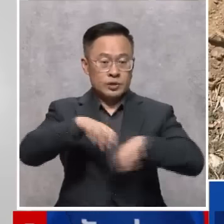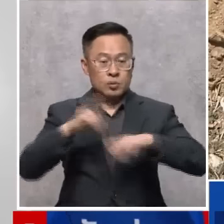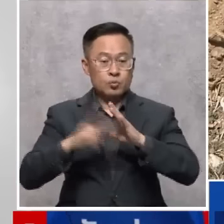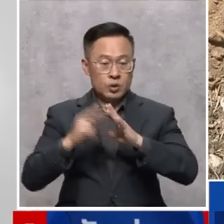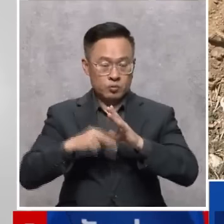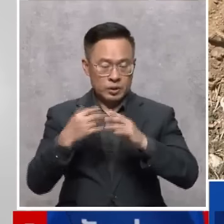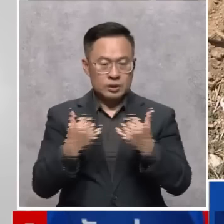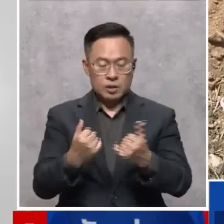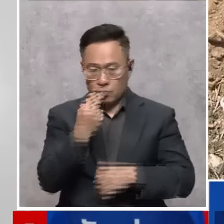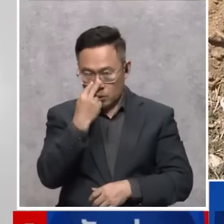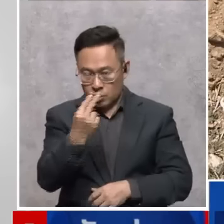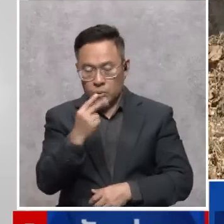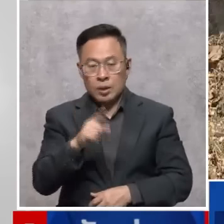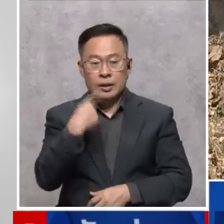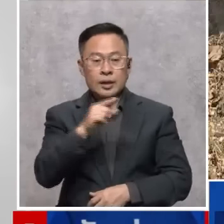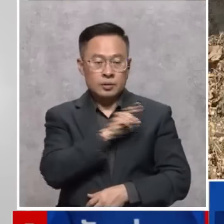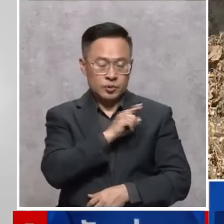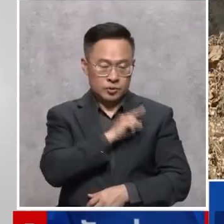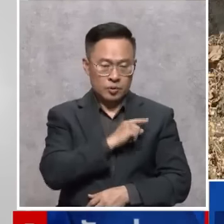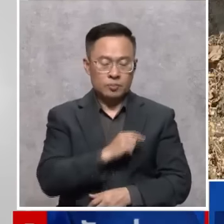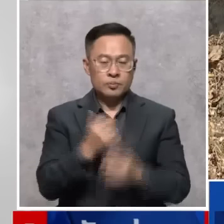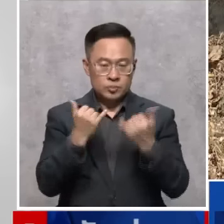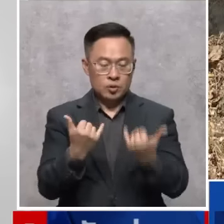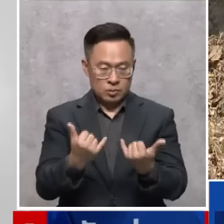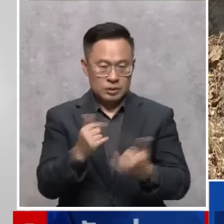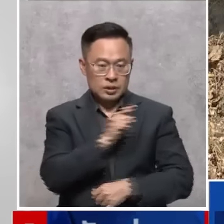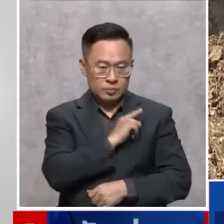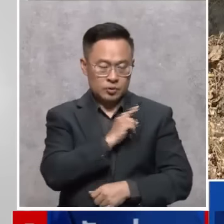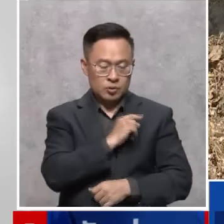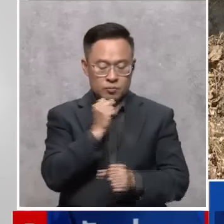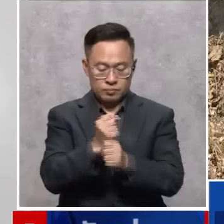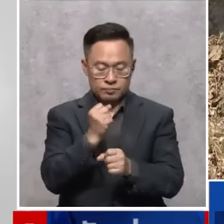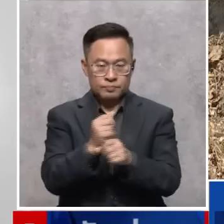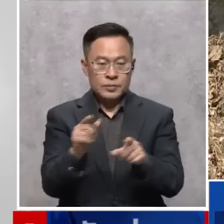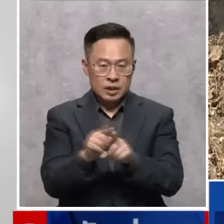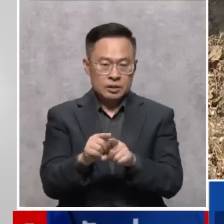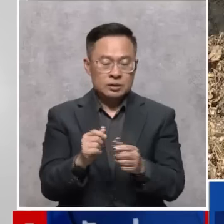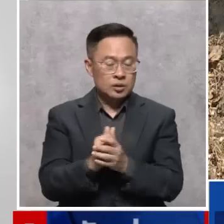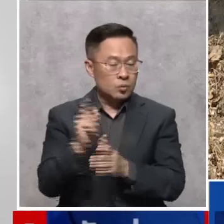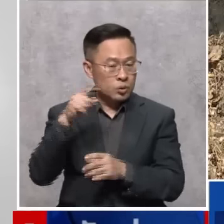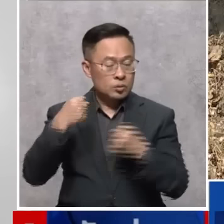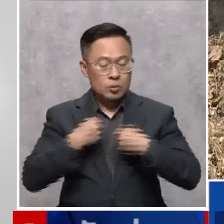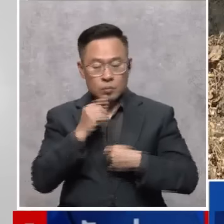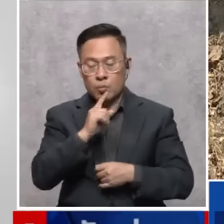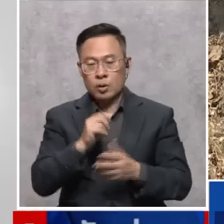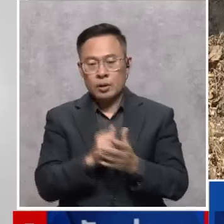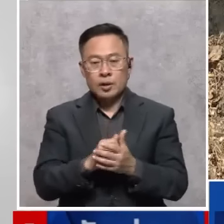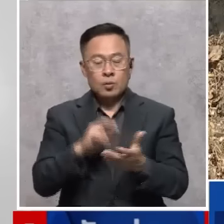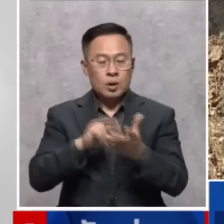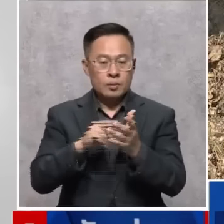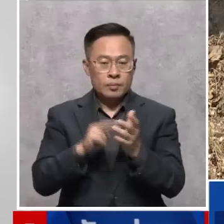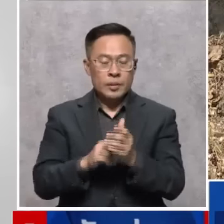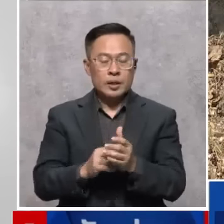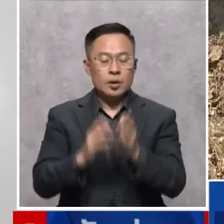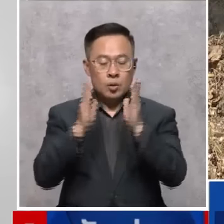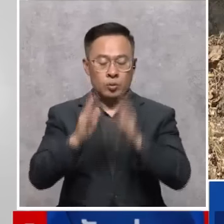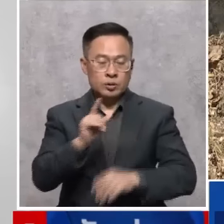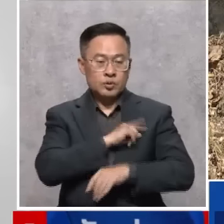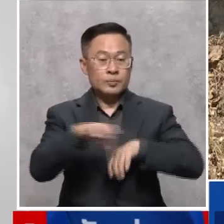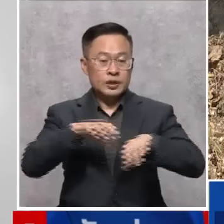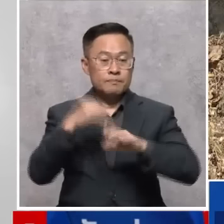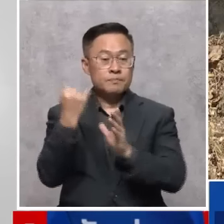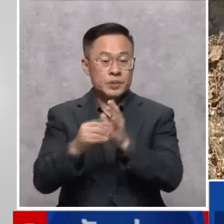ร้องเรียนไปถึงบุคคลที่ทำในลักษณะนี้แล้วซึ่งเจ้าของบ้านเองก็บอกว่าไม่ได้ติดใจอะไรเพราะว่าไม่ใช่ความผิดของผู้จัดงาน